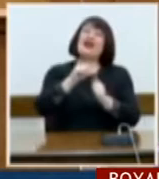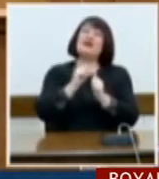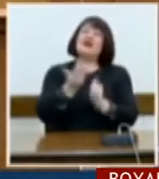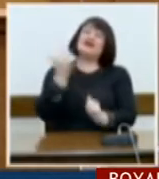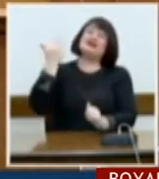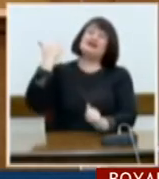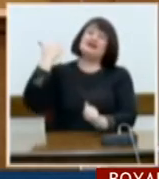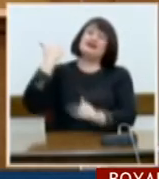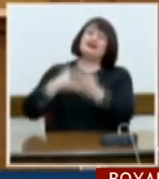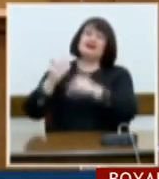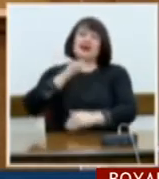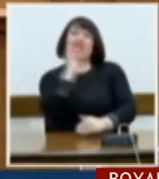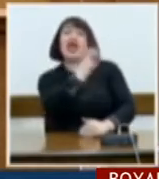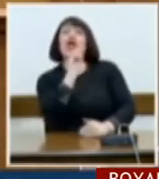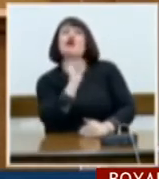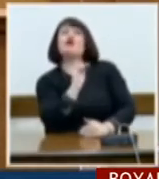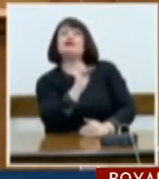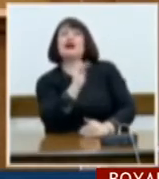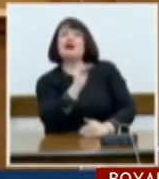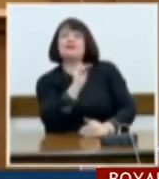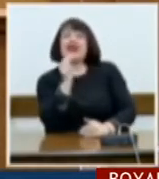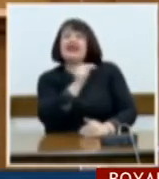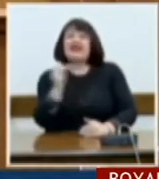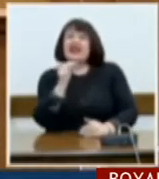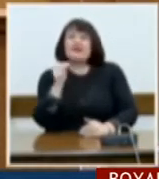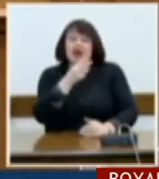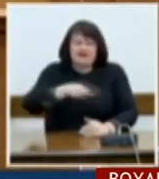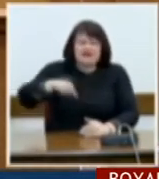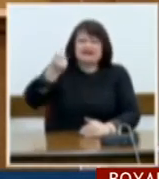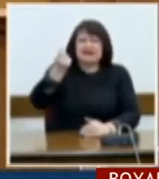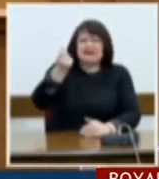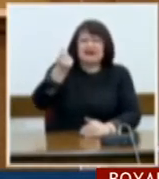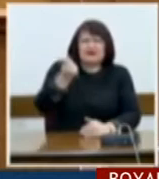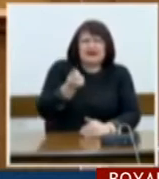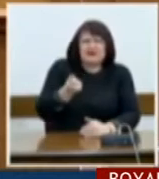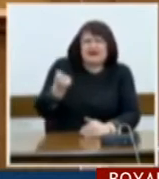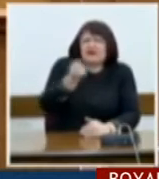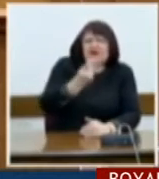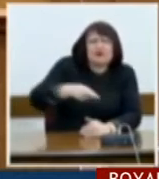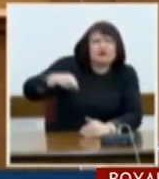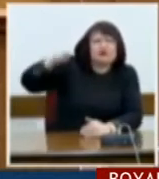είχαμε θέσει με ερώτησή μας το ζήτημα της αύξησης των τιμών που παρατηρούνταν τότε στις πρώτες ύλες.